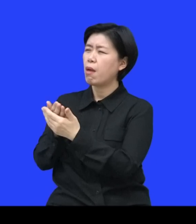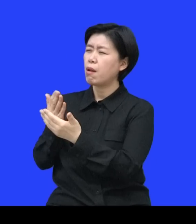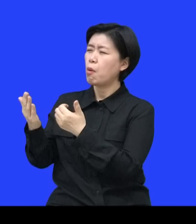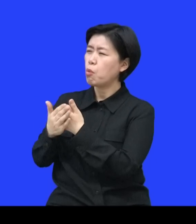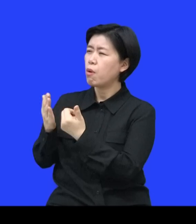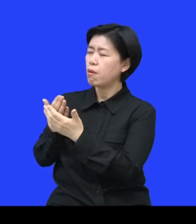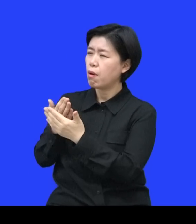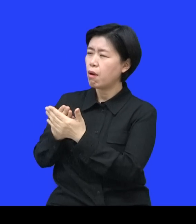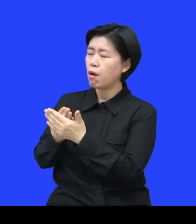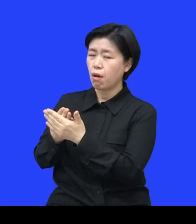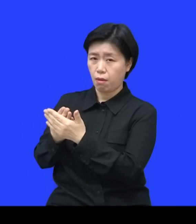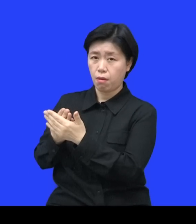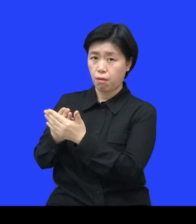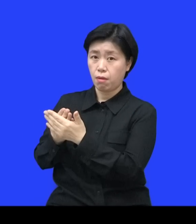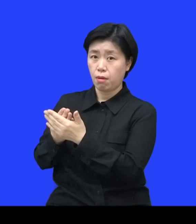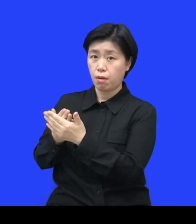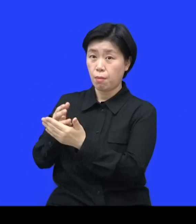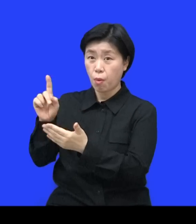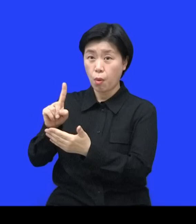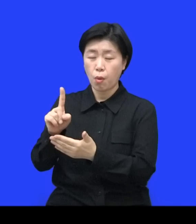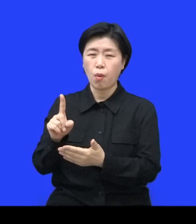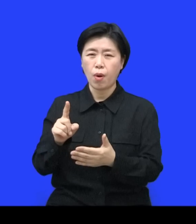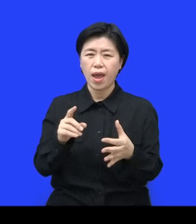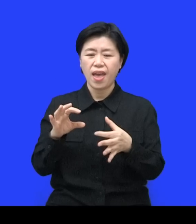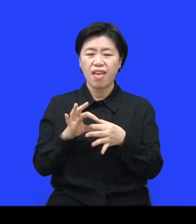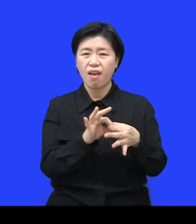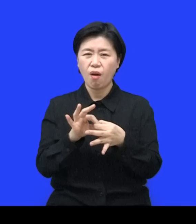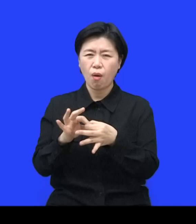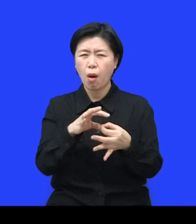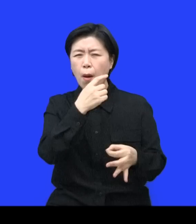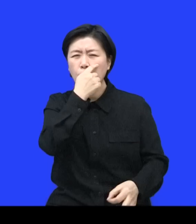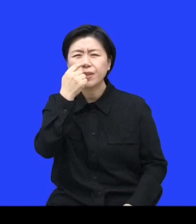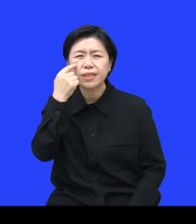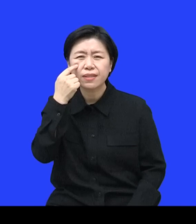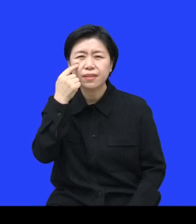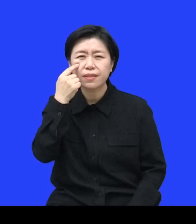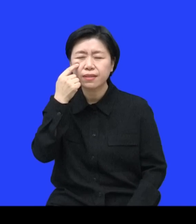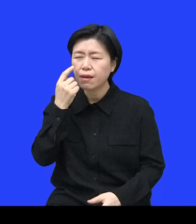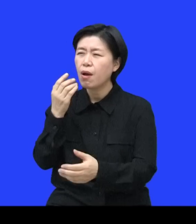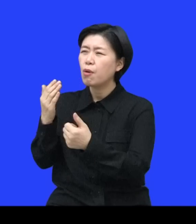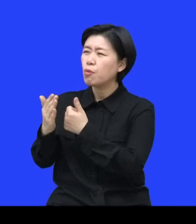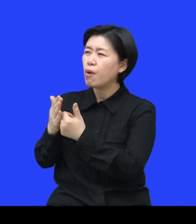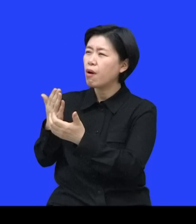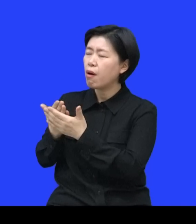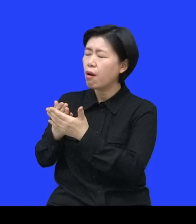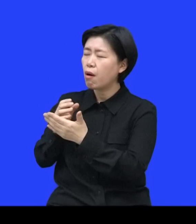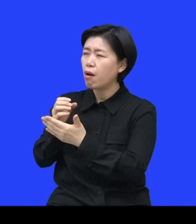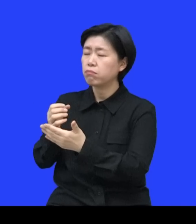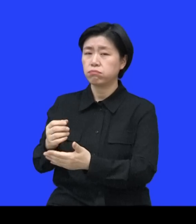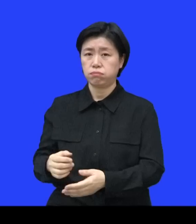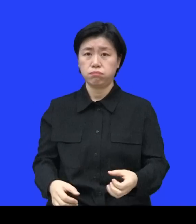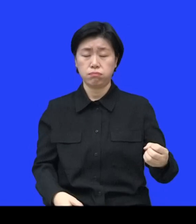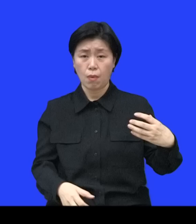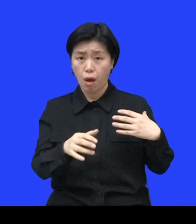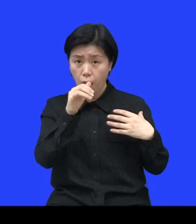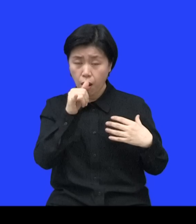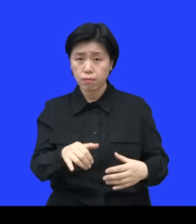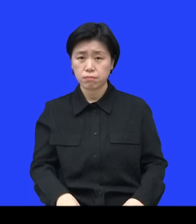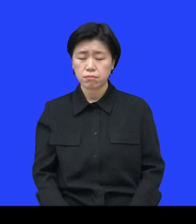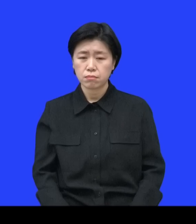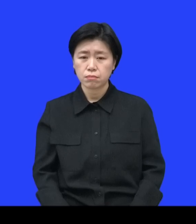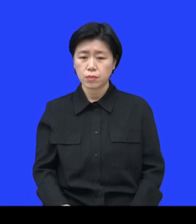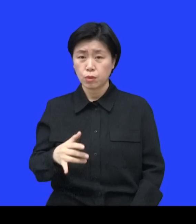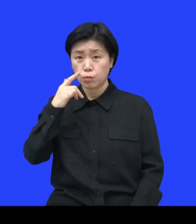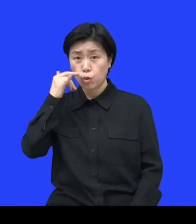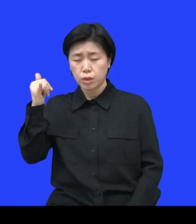그게 요즘은 잘 안 하는 연대보증 같은 아. 재정적으로. 그런데 뭐 다른 뜻이 아니고 교회. 예,